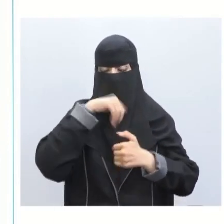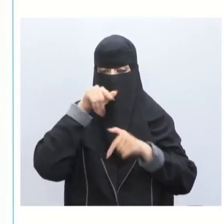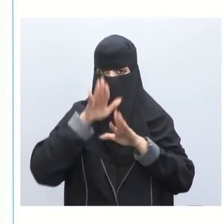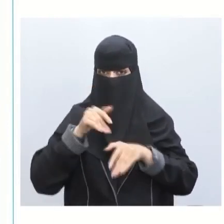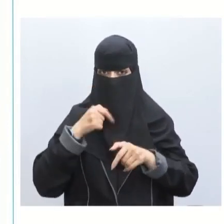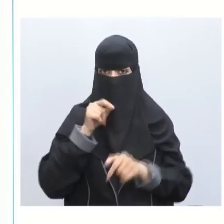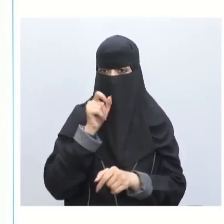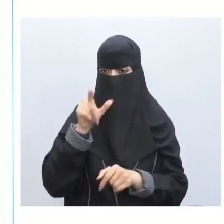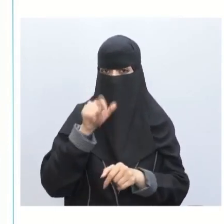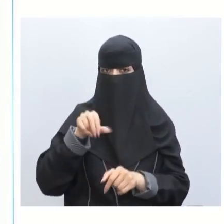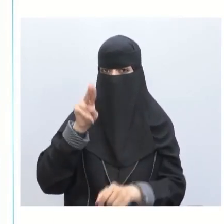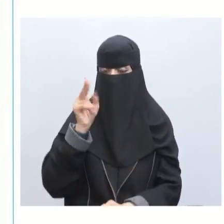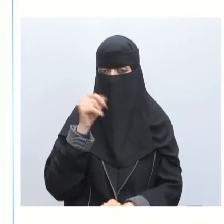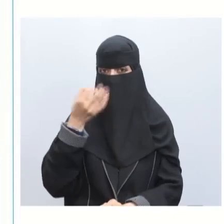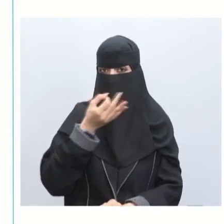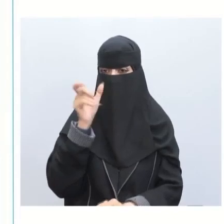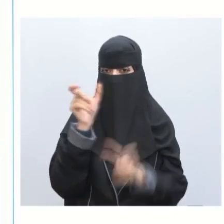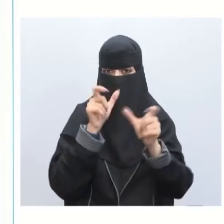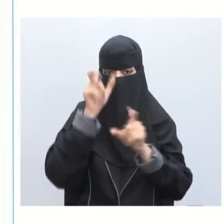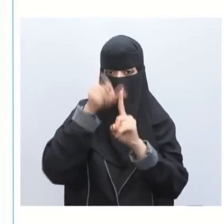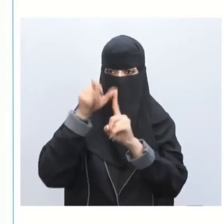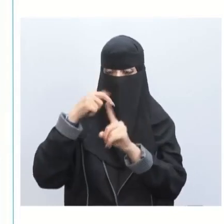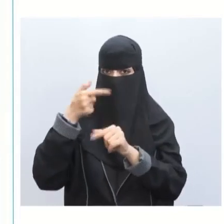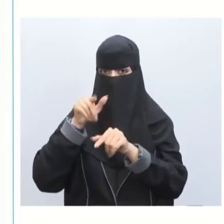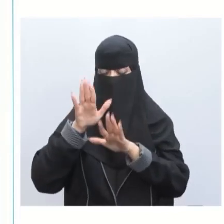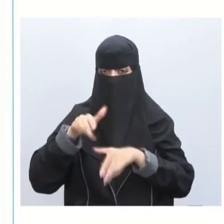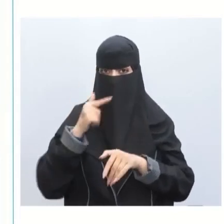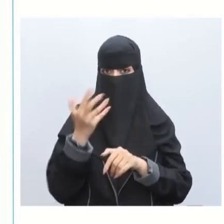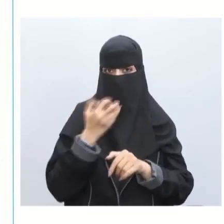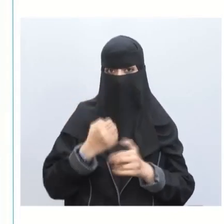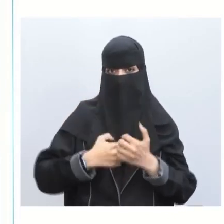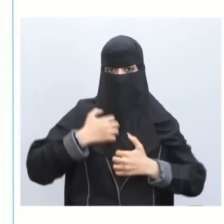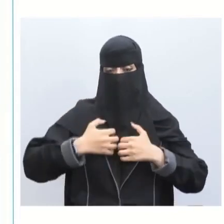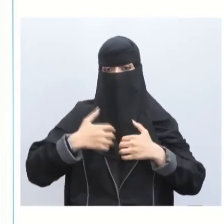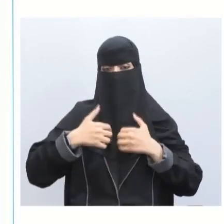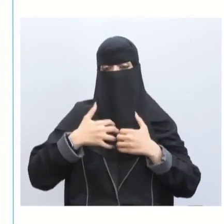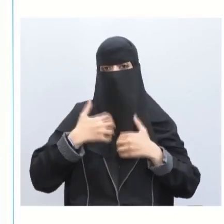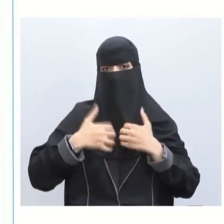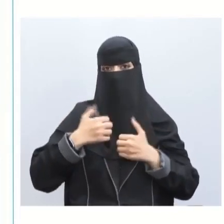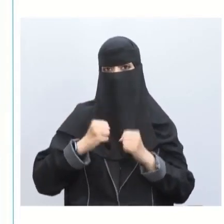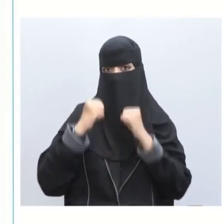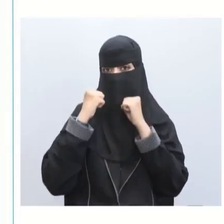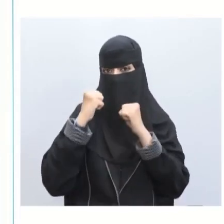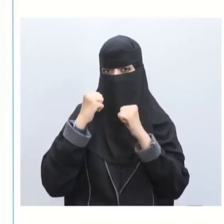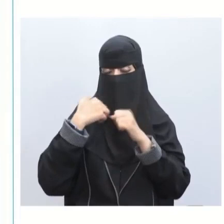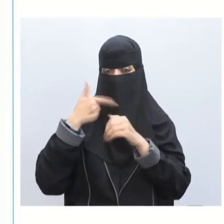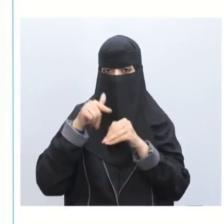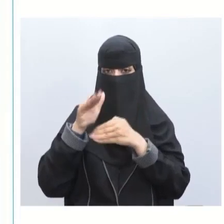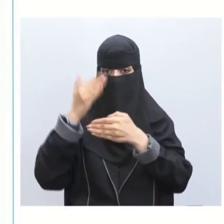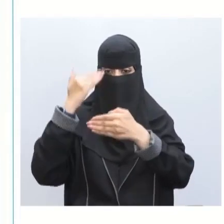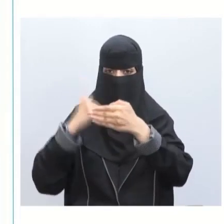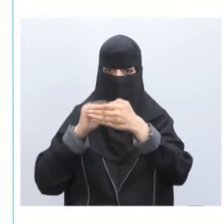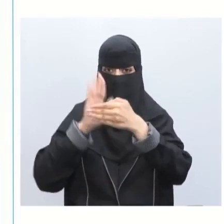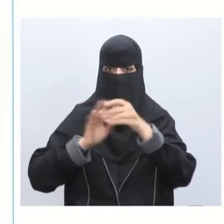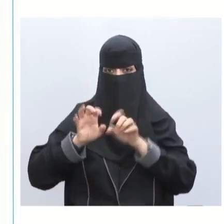خلال التنمر على الاخرين حيث يكسبهم هذا التصرف الاحساس بالقوه